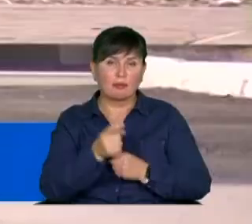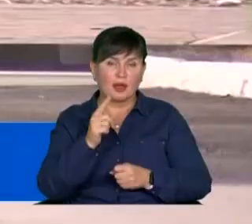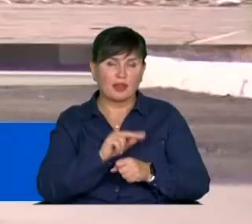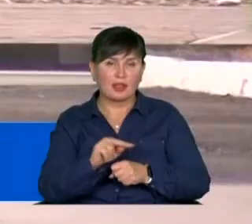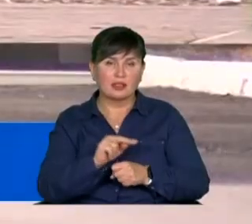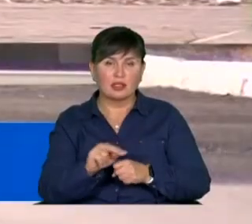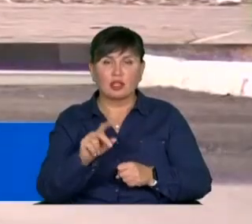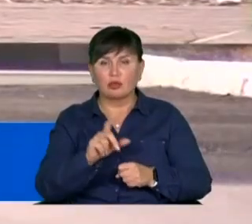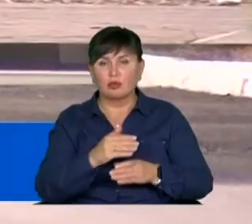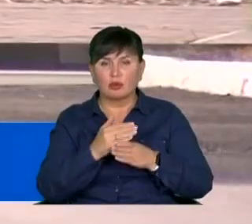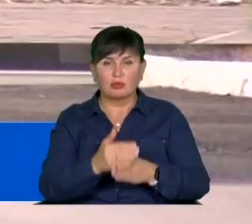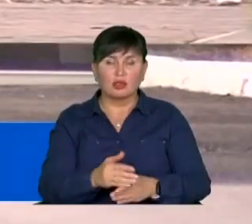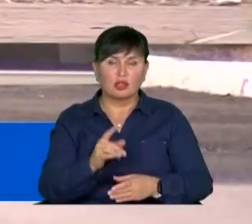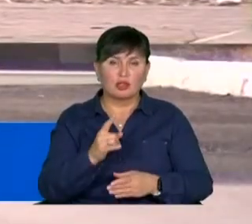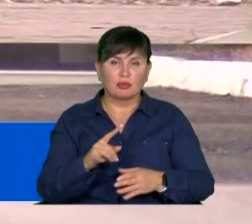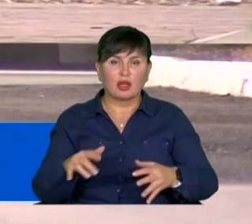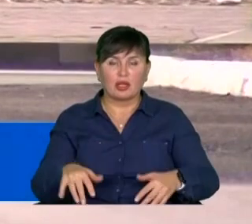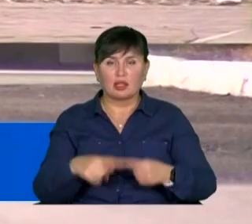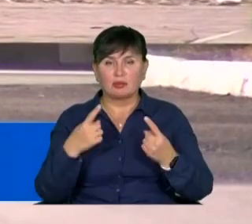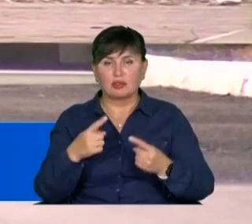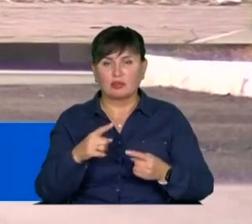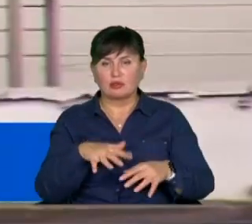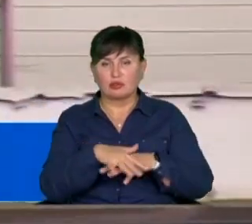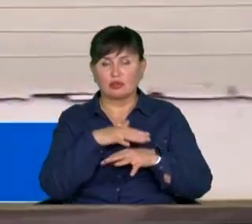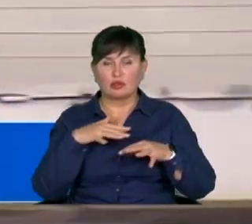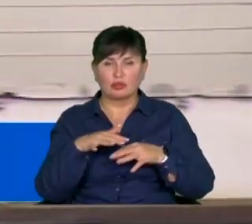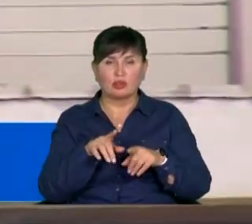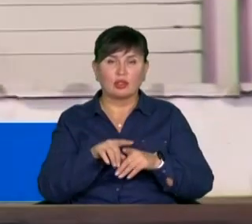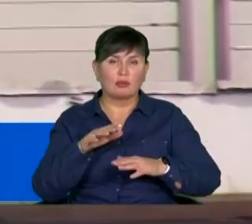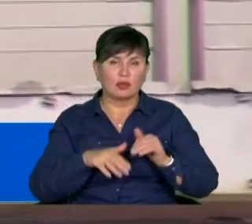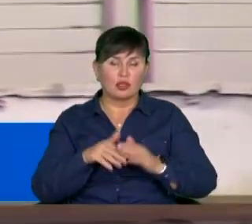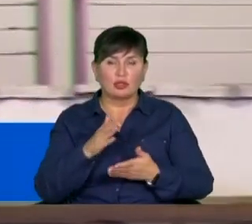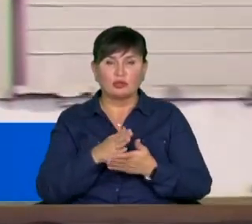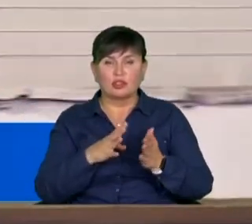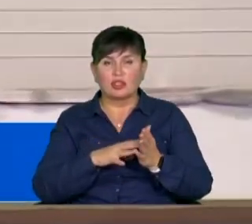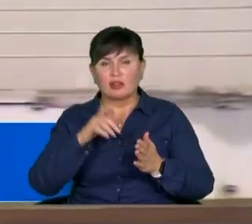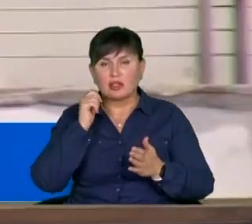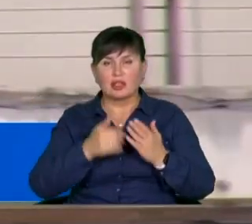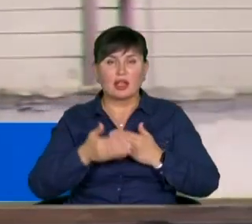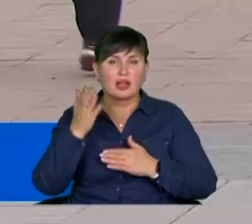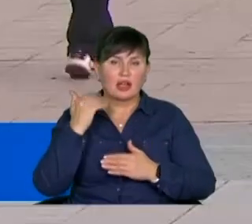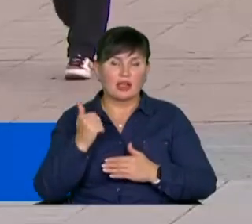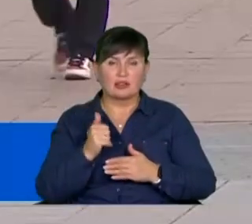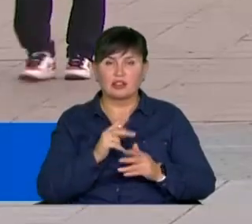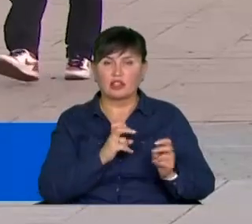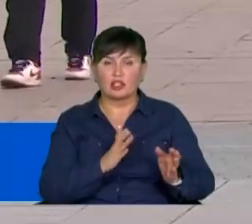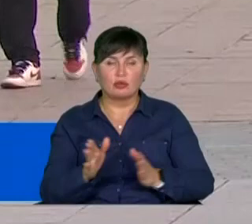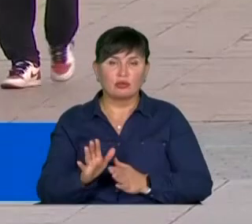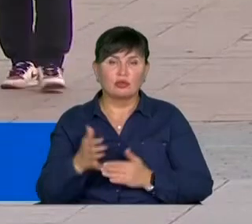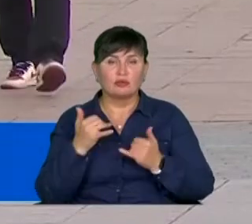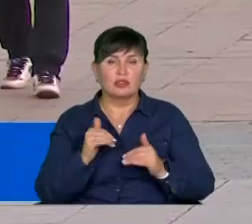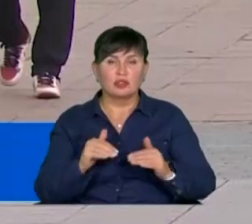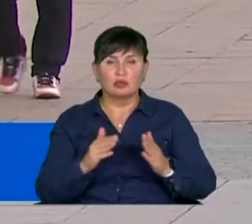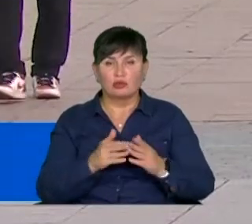Это волонтеры, помогающие ребенку адаптироваться в социуме. Подобная практика существует 9 лет, но ранее никак не регулировалась. Теперь детский